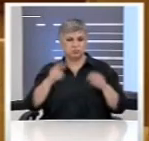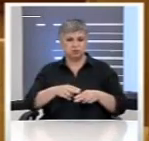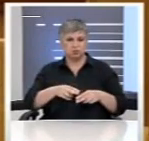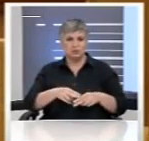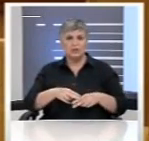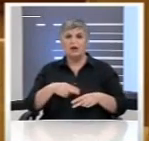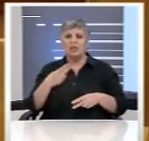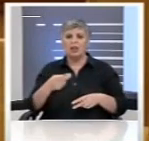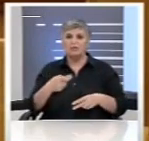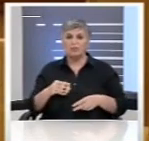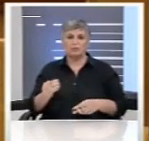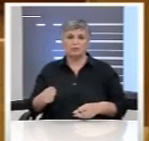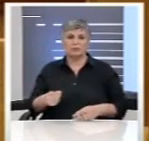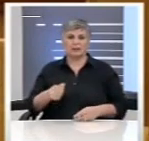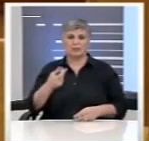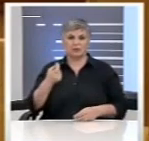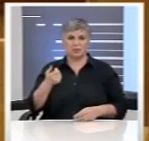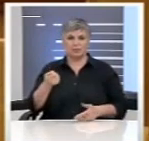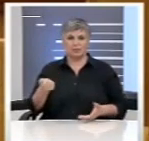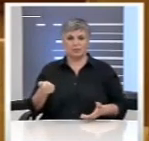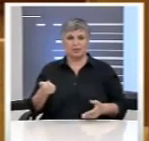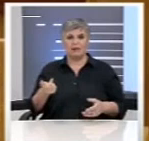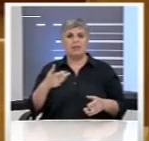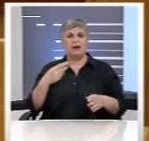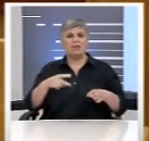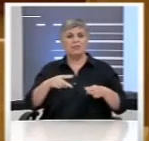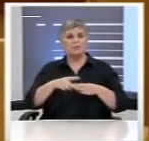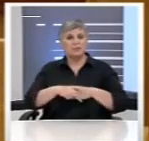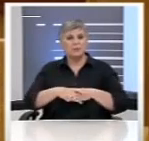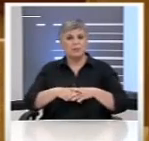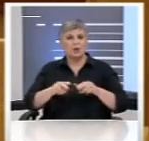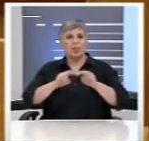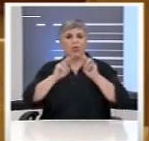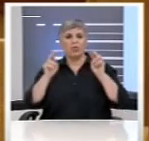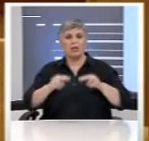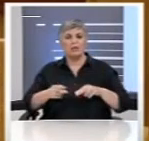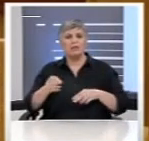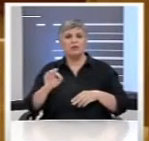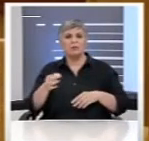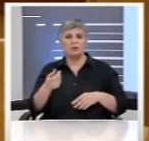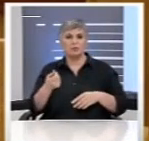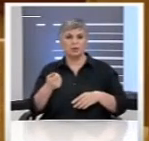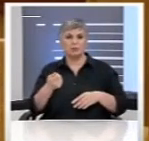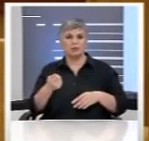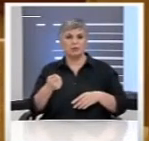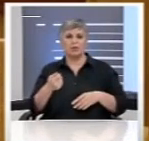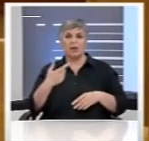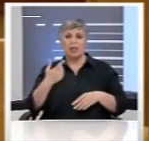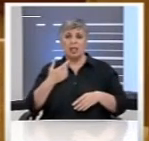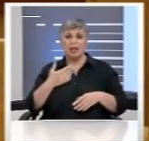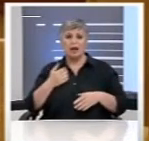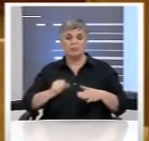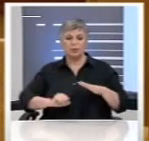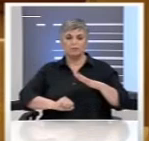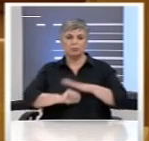και πάλι δεν πιστεύω ότι μπορεί να γίνει. Ακόμα και το Ταμείο, το Διεθνές Νομισματικό Ταμείο, έχει βάλει πια πάτωμα στο πόσο μπορούν να μειωθούν